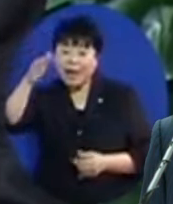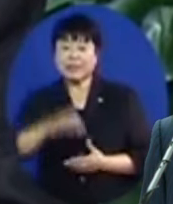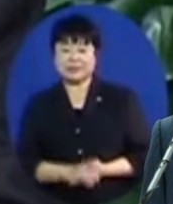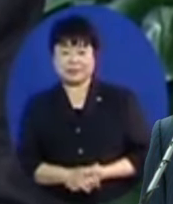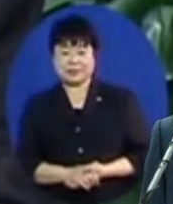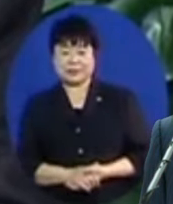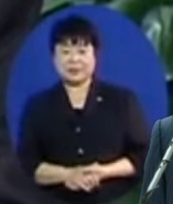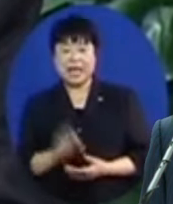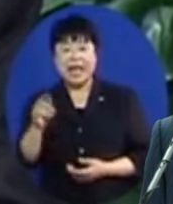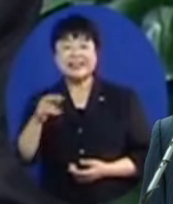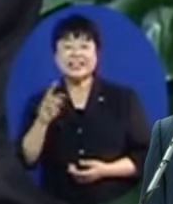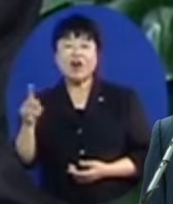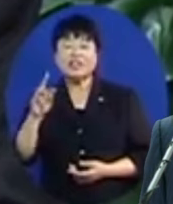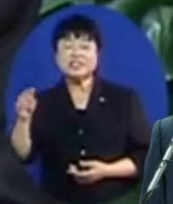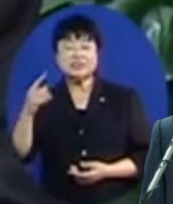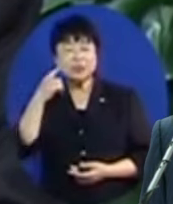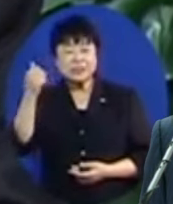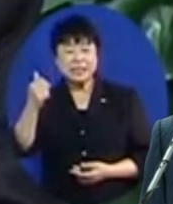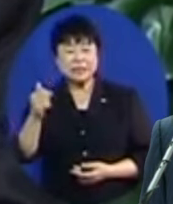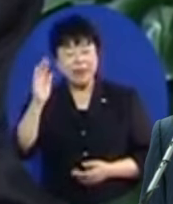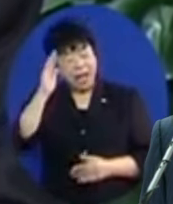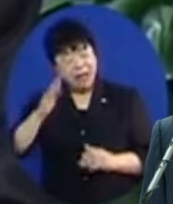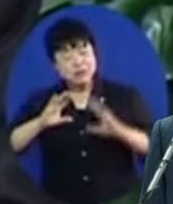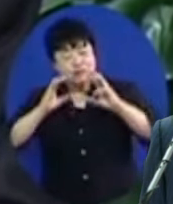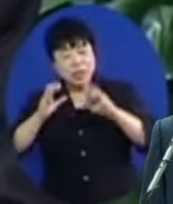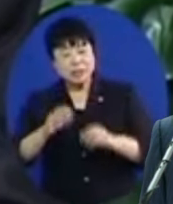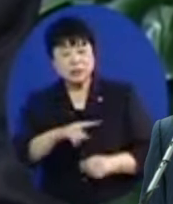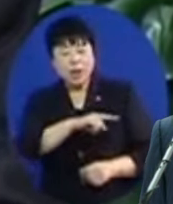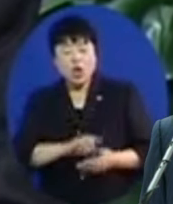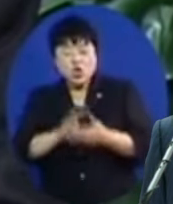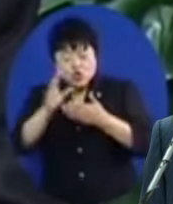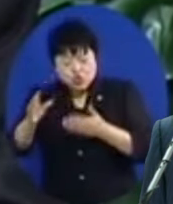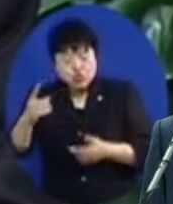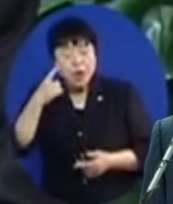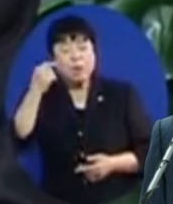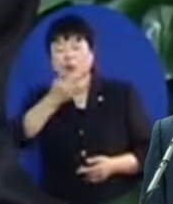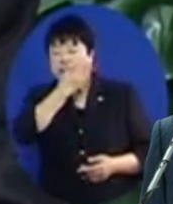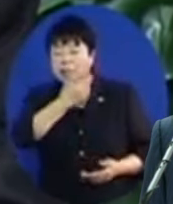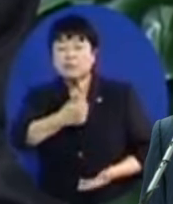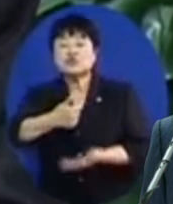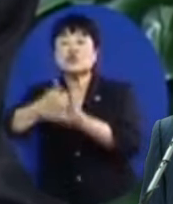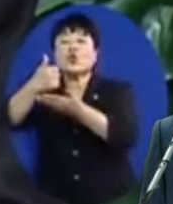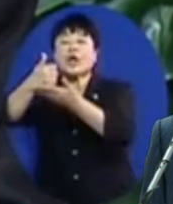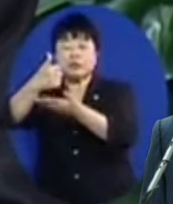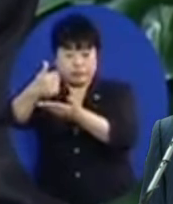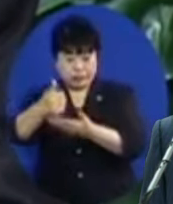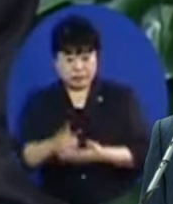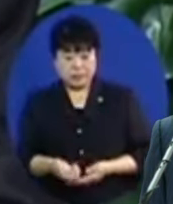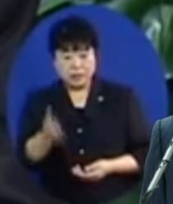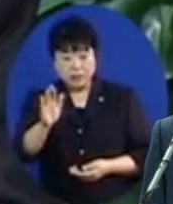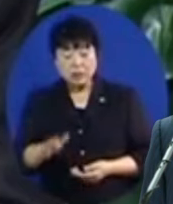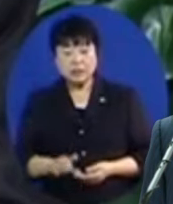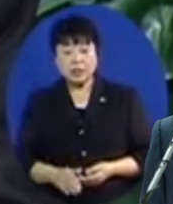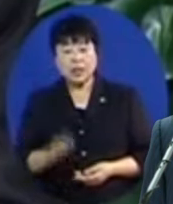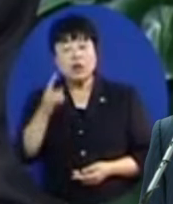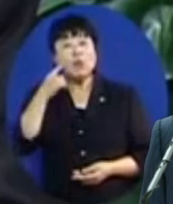우리가 한경희 목사는 우리 한국의 최대의 목사로서 존경을 하고 있는 것입니다. 그러나